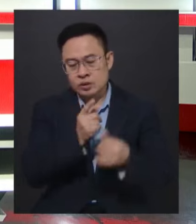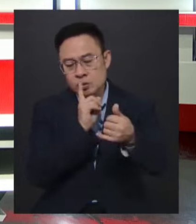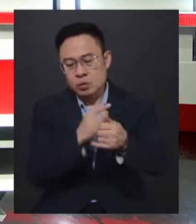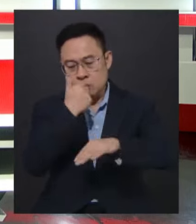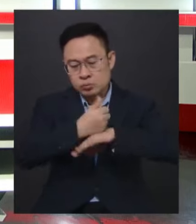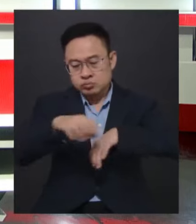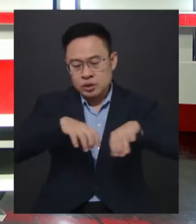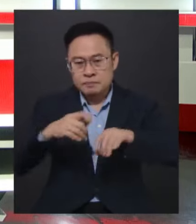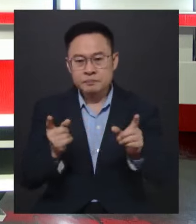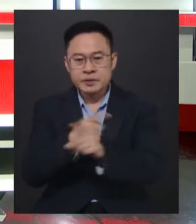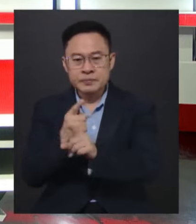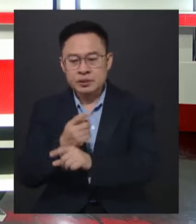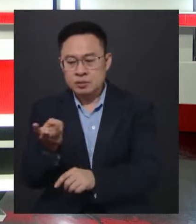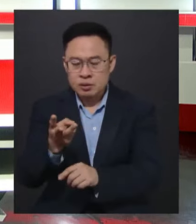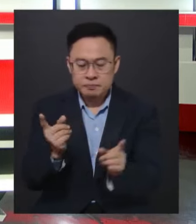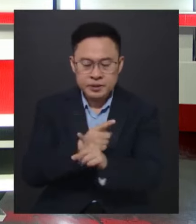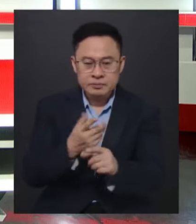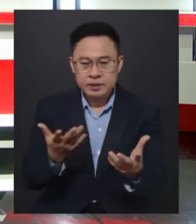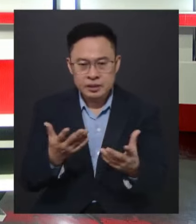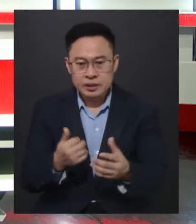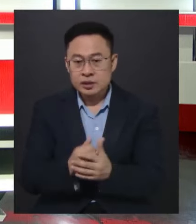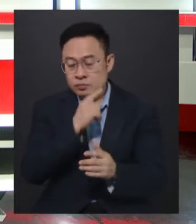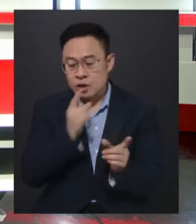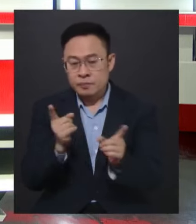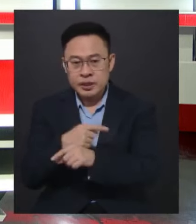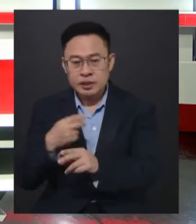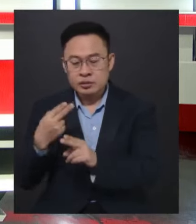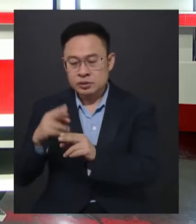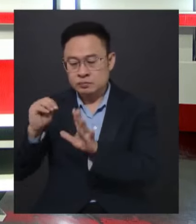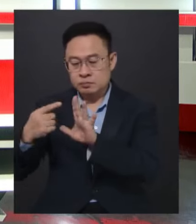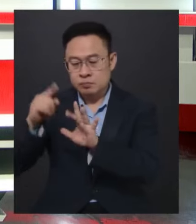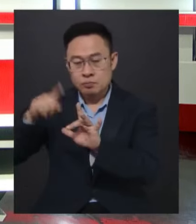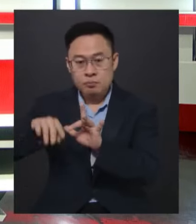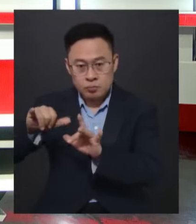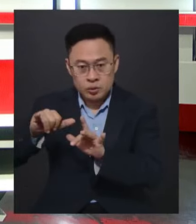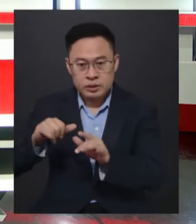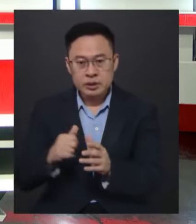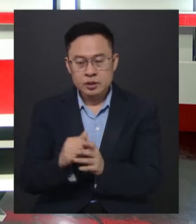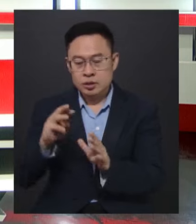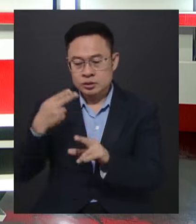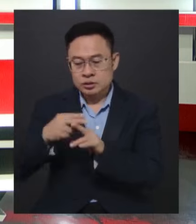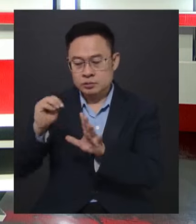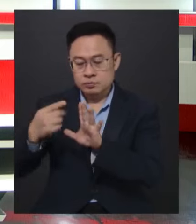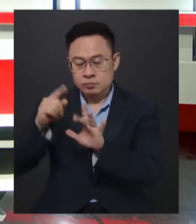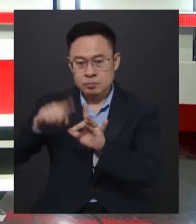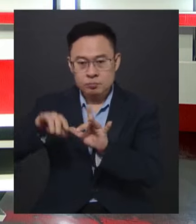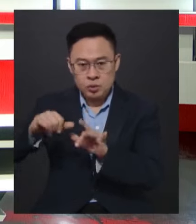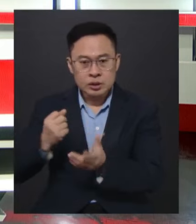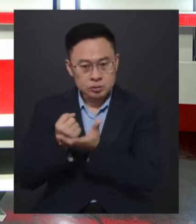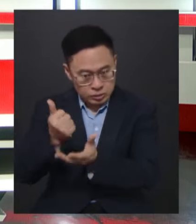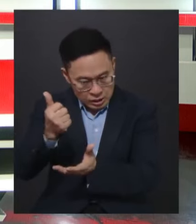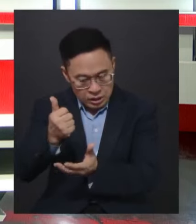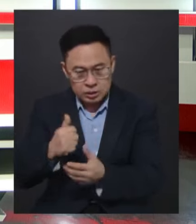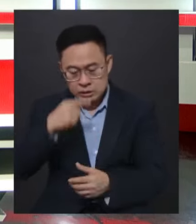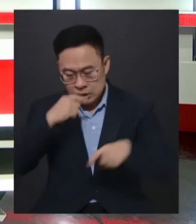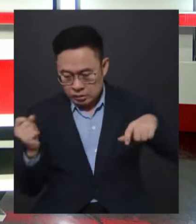ที่ศุภชัยใจเด็ดเจ็บถ้าเกิดว่าเลือกส่งพี่มุ้ยธีรศิลป์ลลงมาในวันเกิดด้วยนะเรามาเก็บบอลเนี่ยเอ๊ะไทยเรา